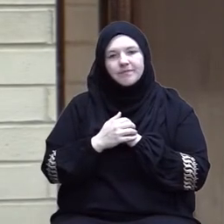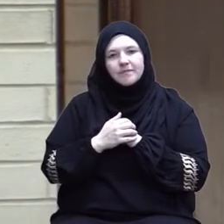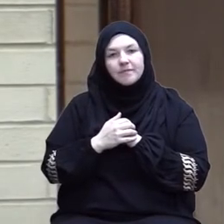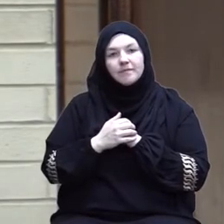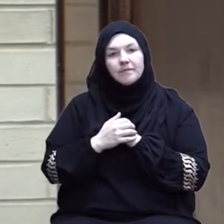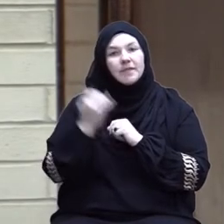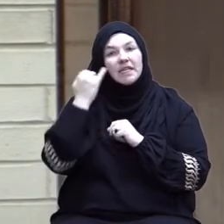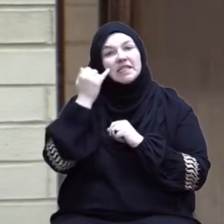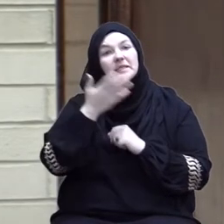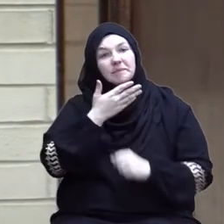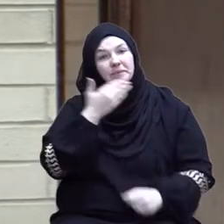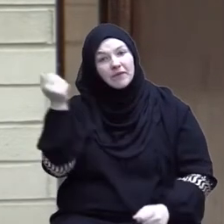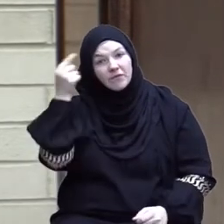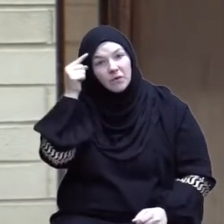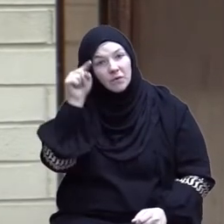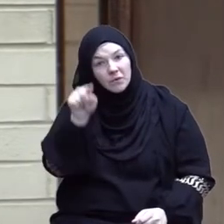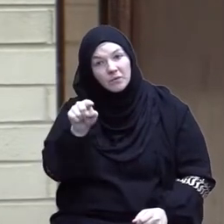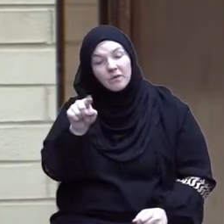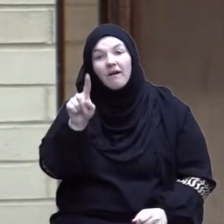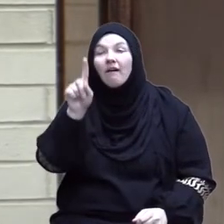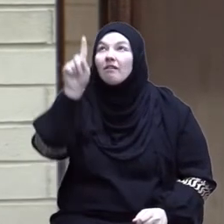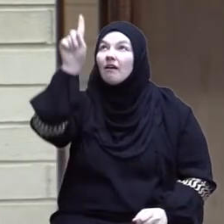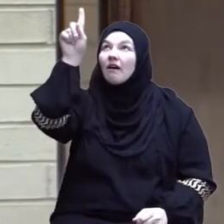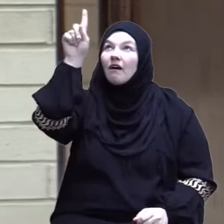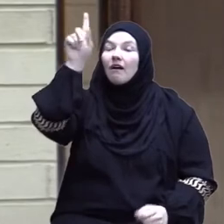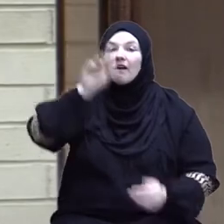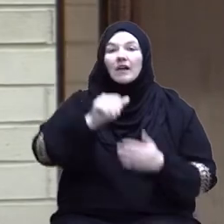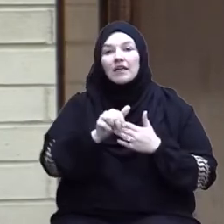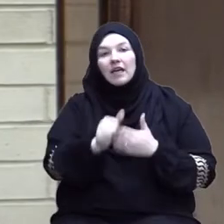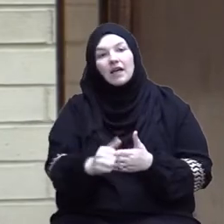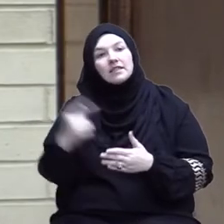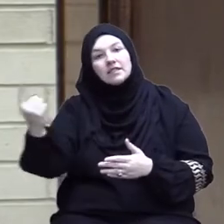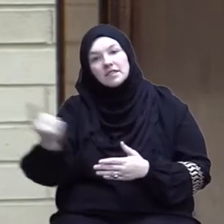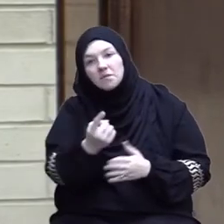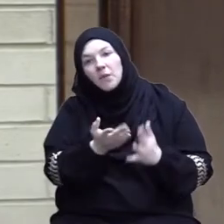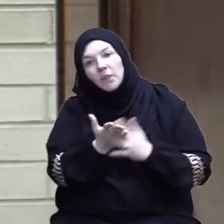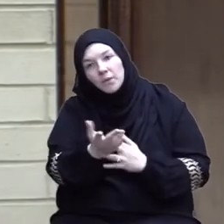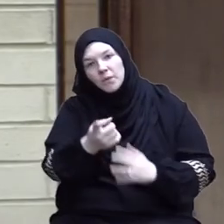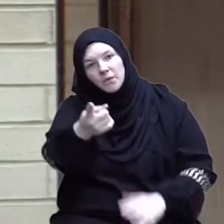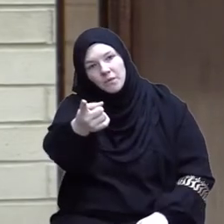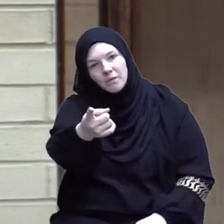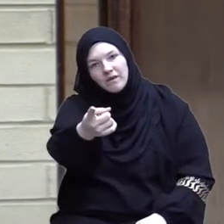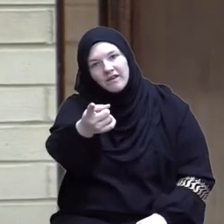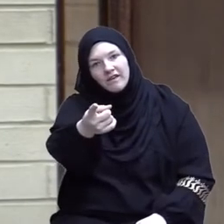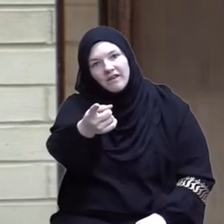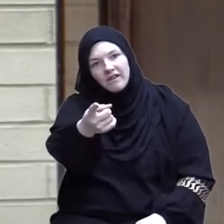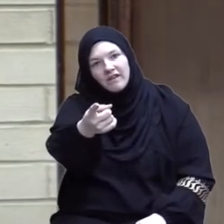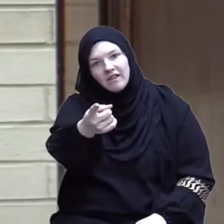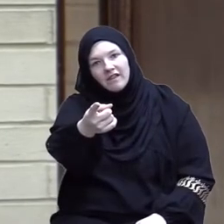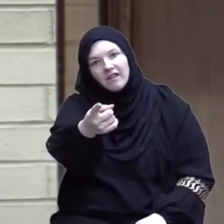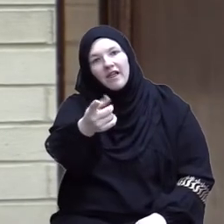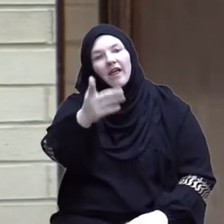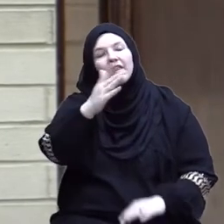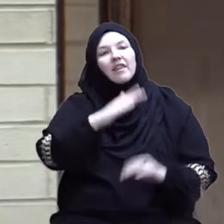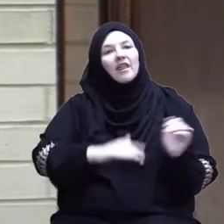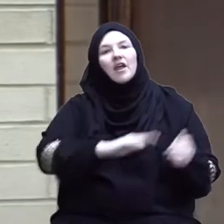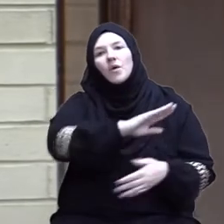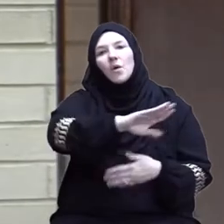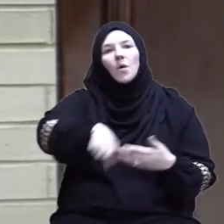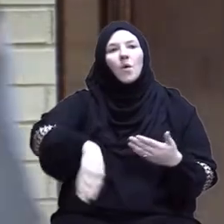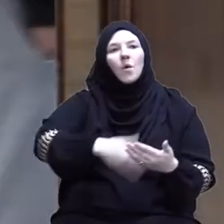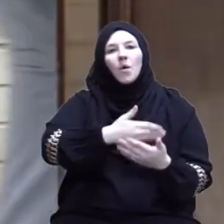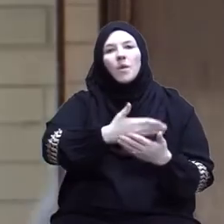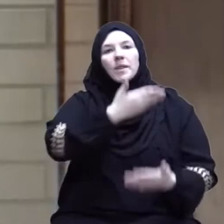النَّعَمِ. It's better for you that Allah would guide someone through you than having all the best of